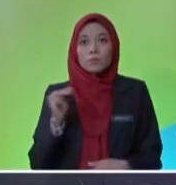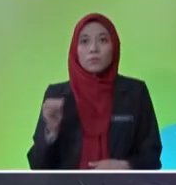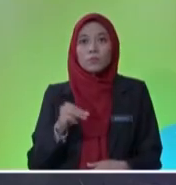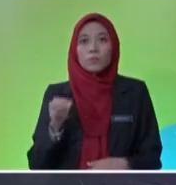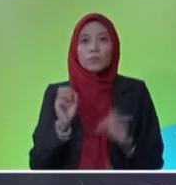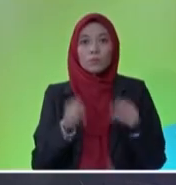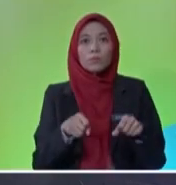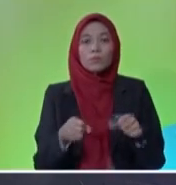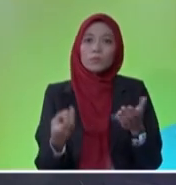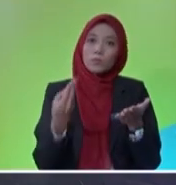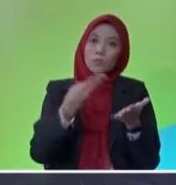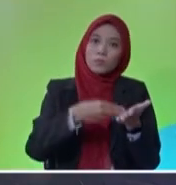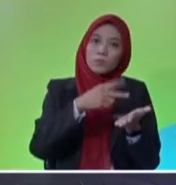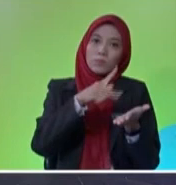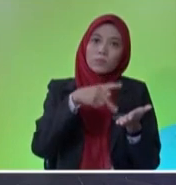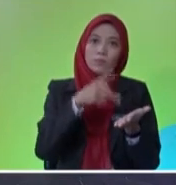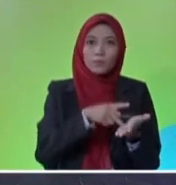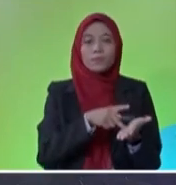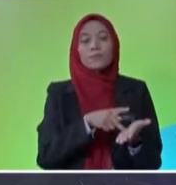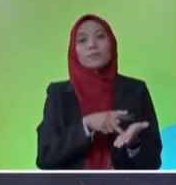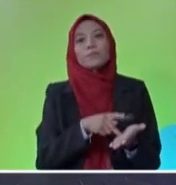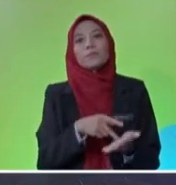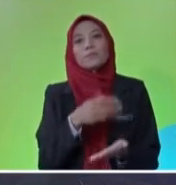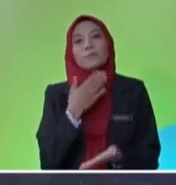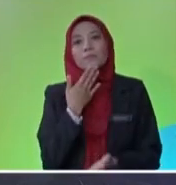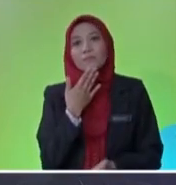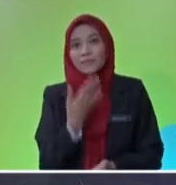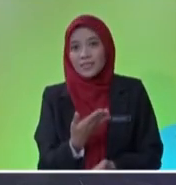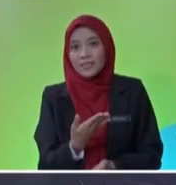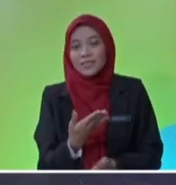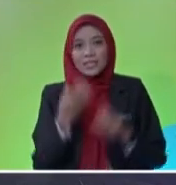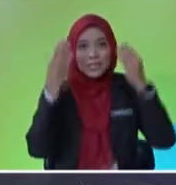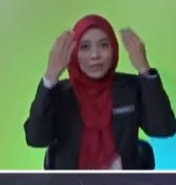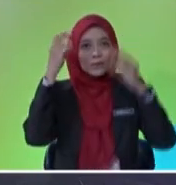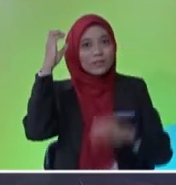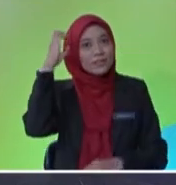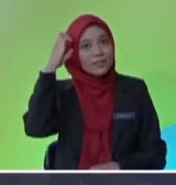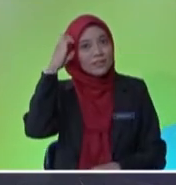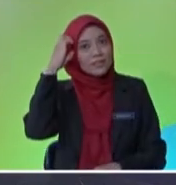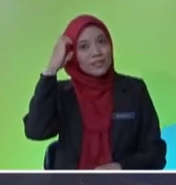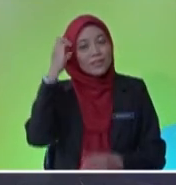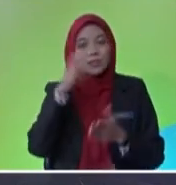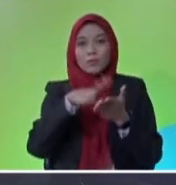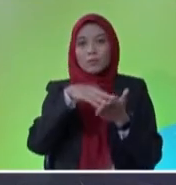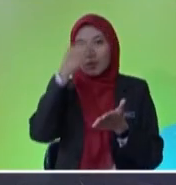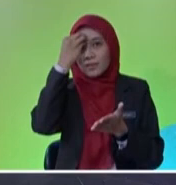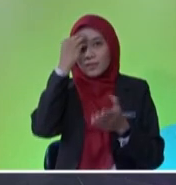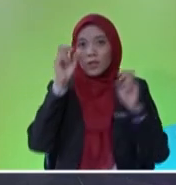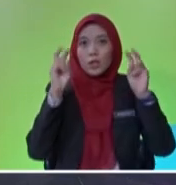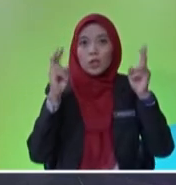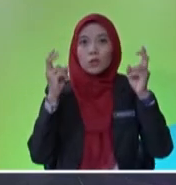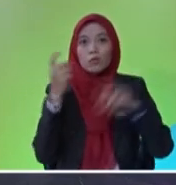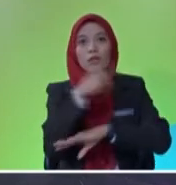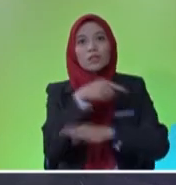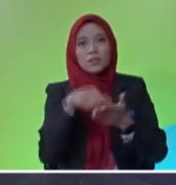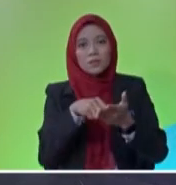smule Baiklah cuma kasih banyak-banyak Zaini atas konsen ilmu pada hari ini yang saya kira tajuk ini merupakan tajuk